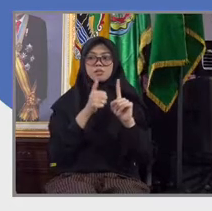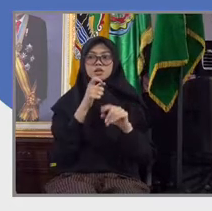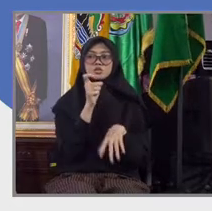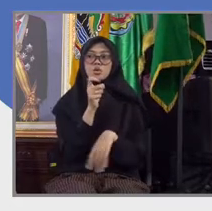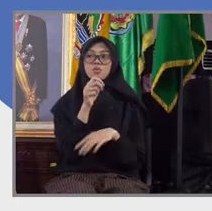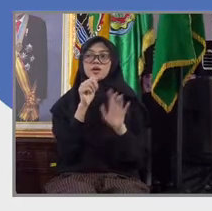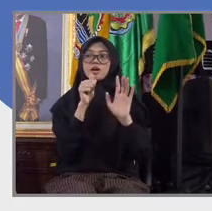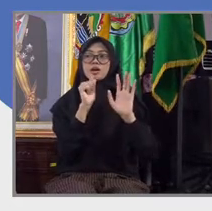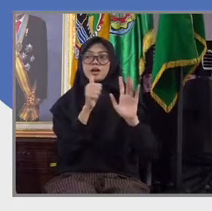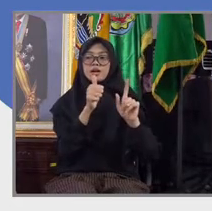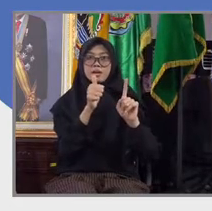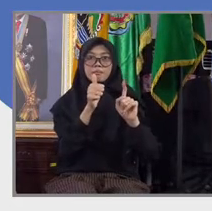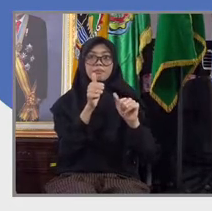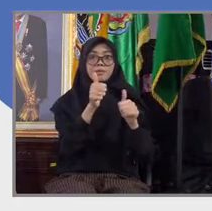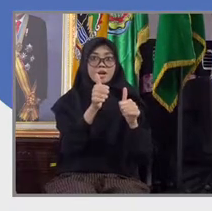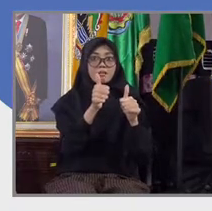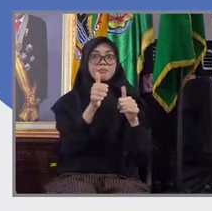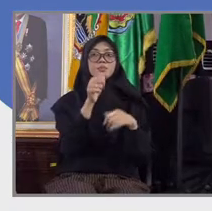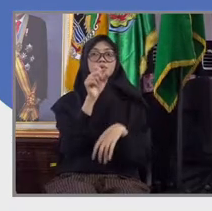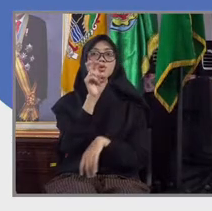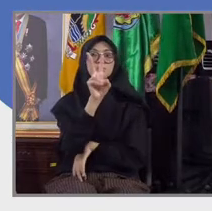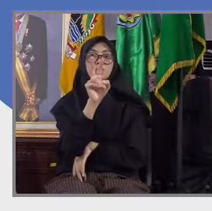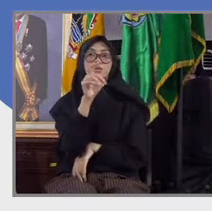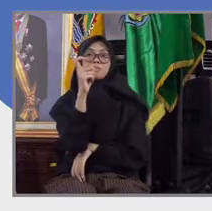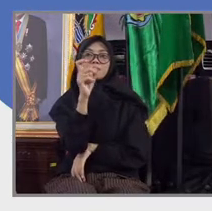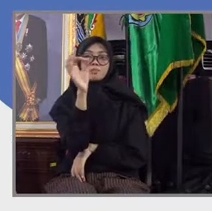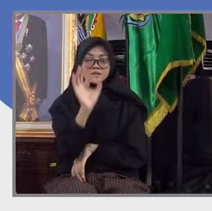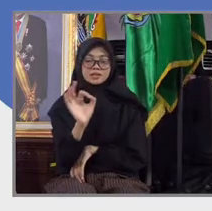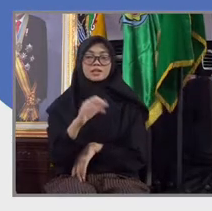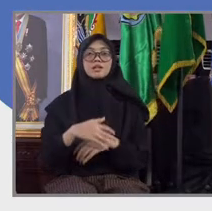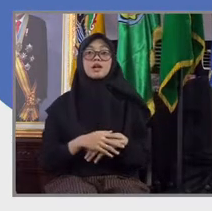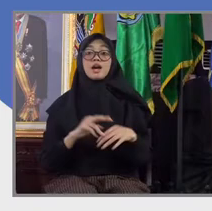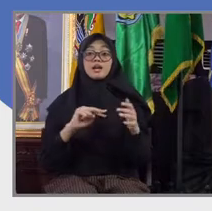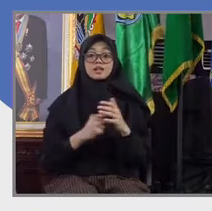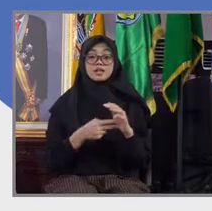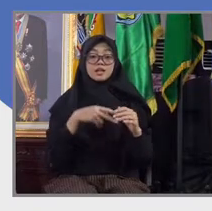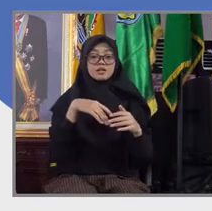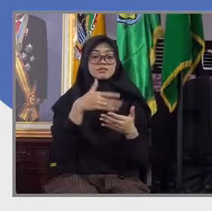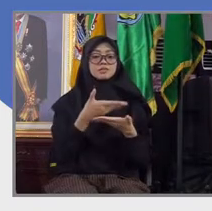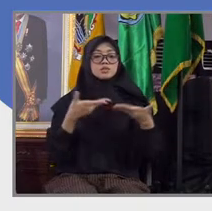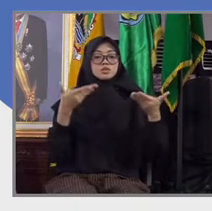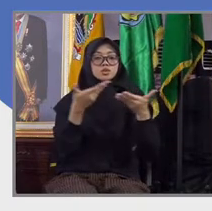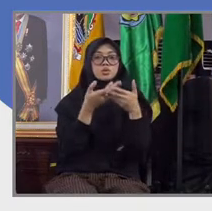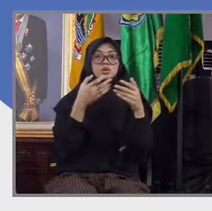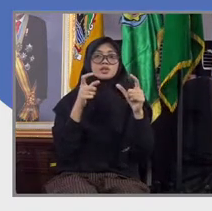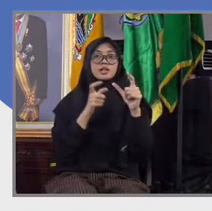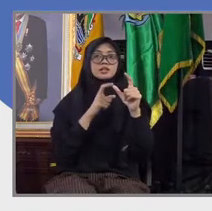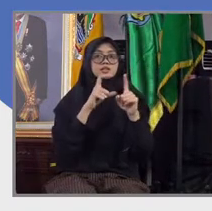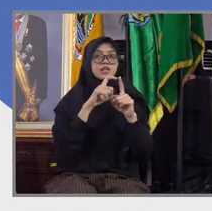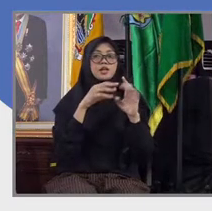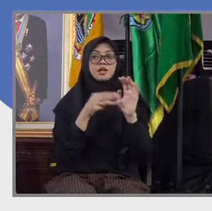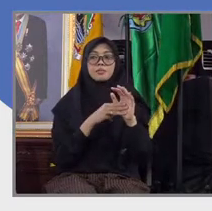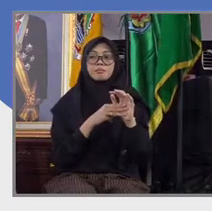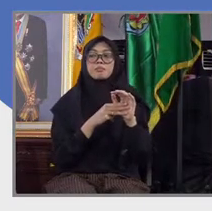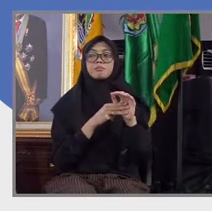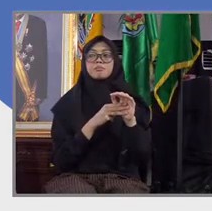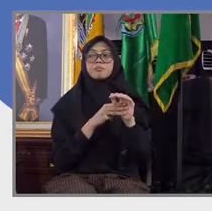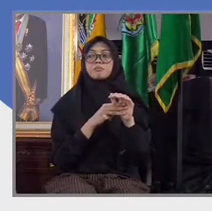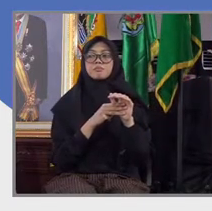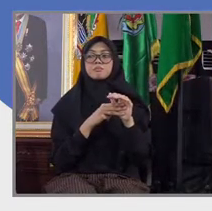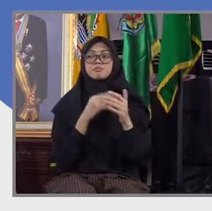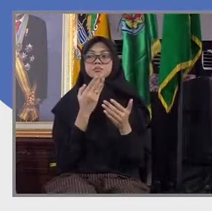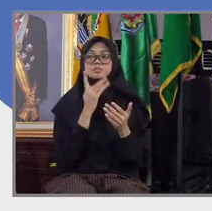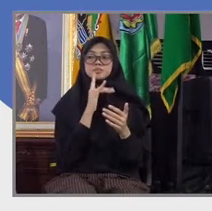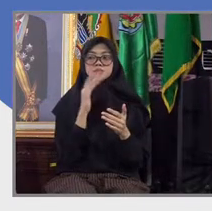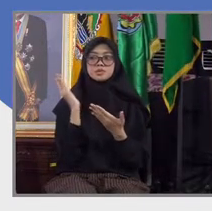16,62%. Inilah sesungguhnya kondisi SDM yang ada di Kabupaten Kendal untuk menopang daripada